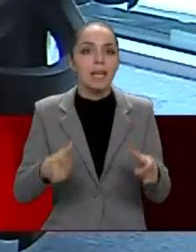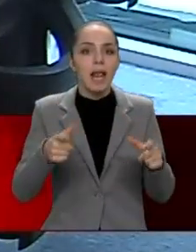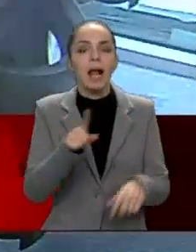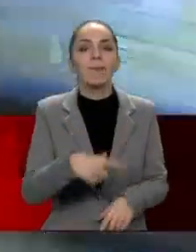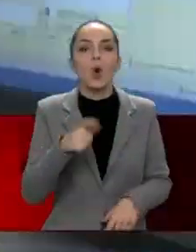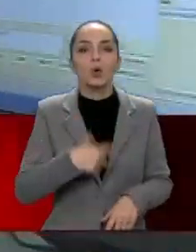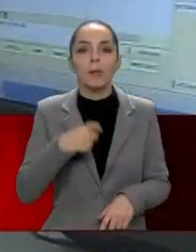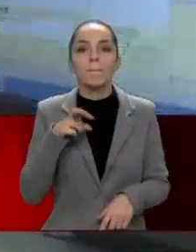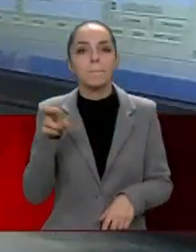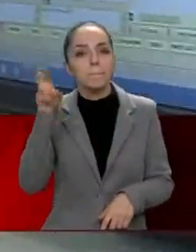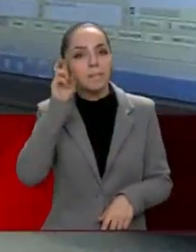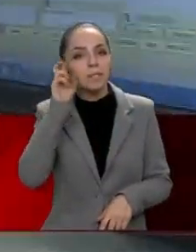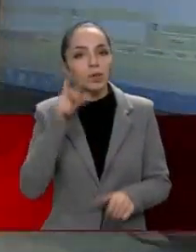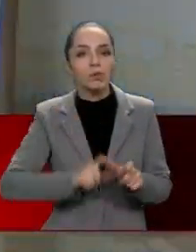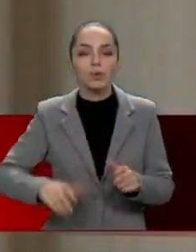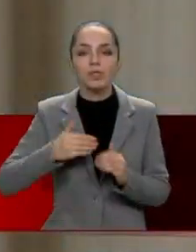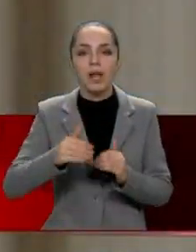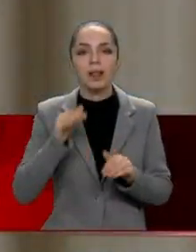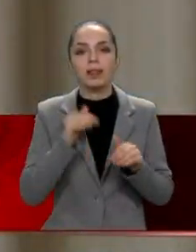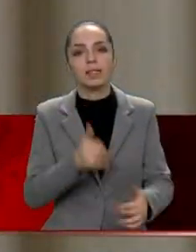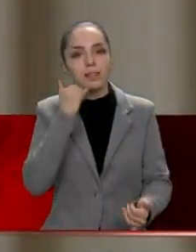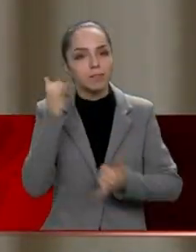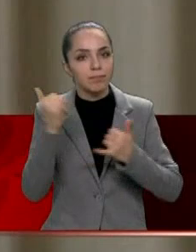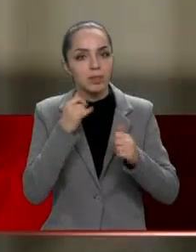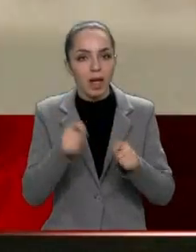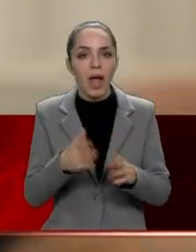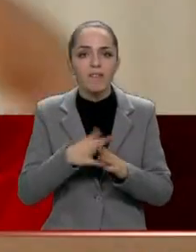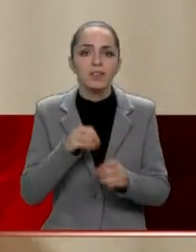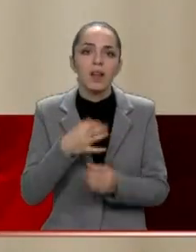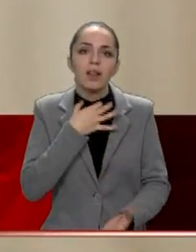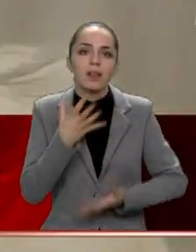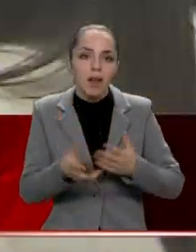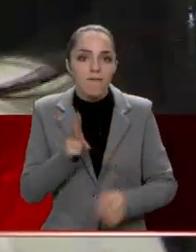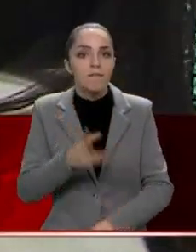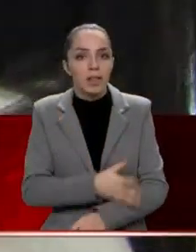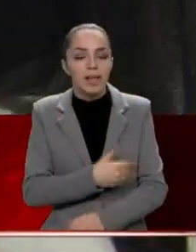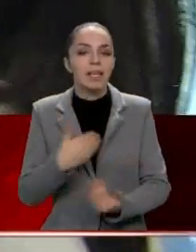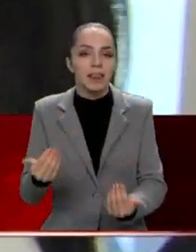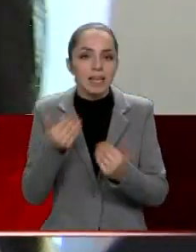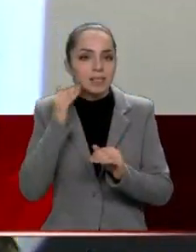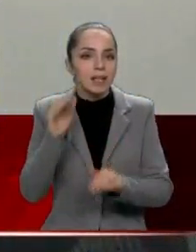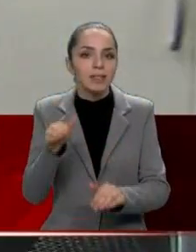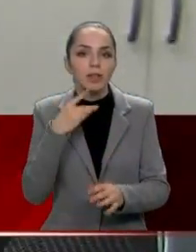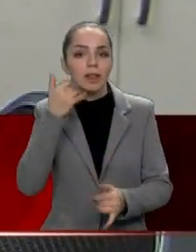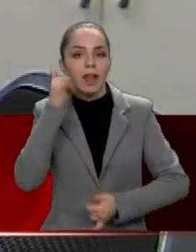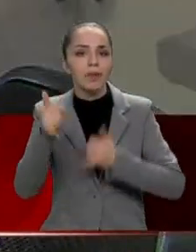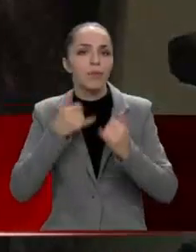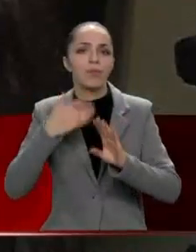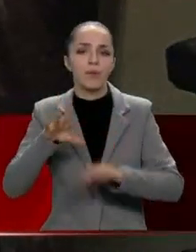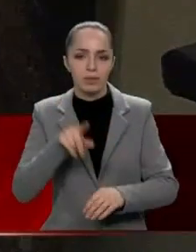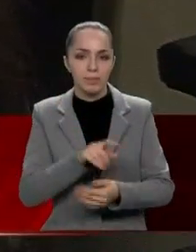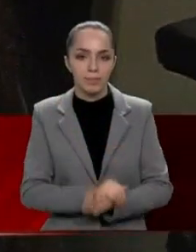destek hatları oluşturuldu. Evde zor zamanlar geçiren vatandaşlar destek hatlarını telefon yağmuruna